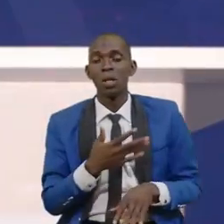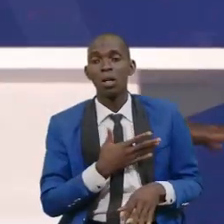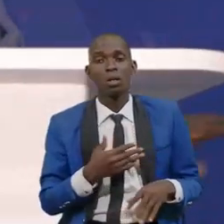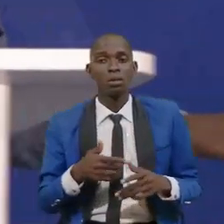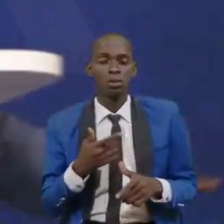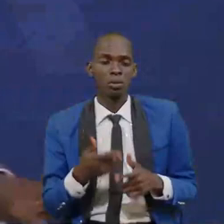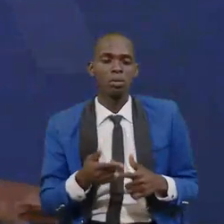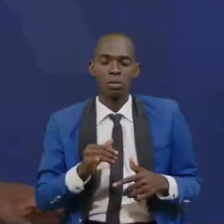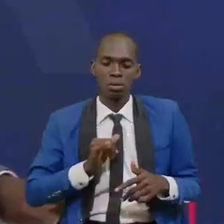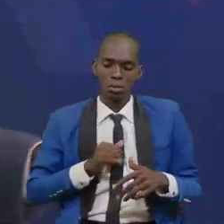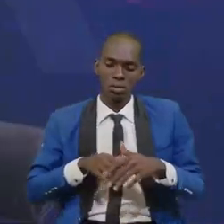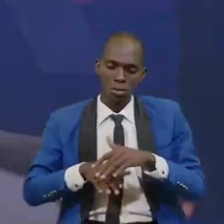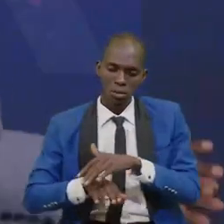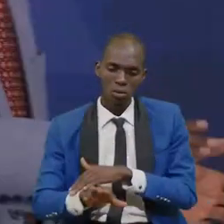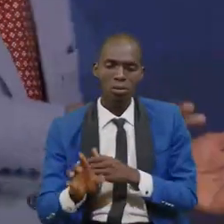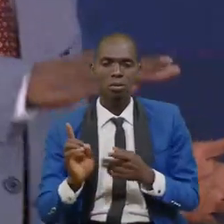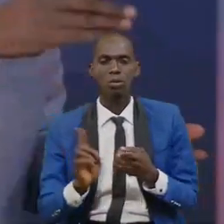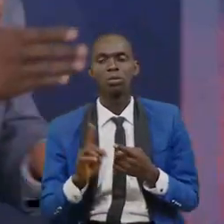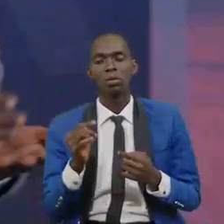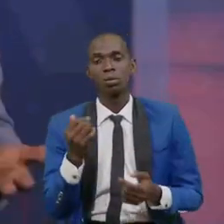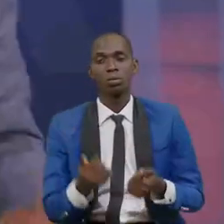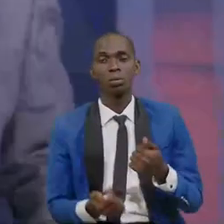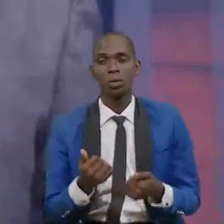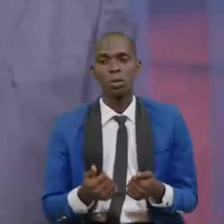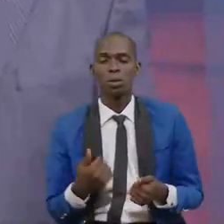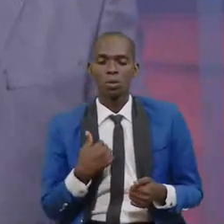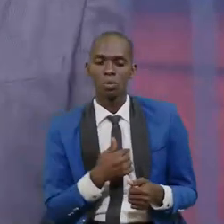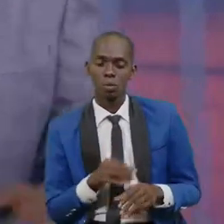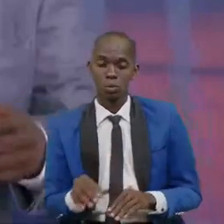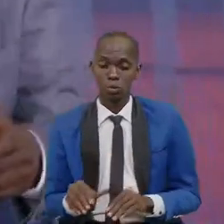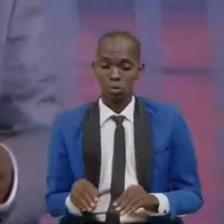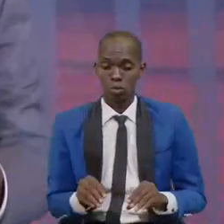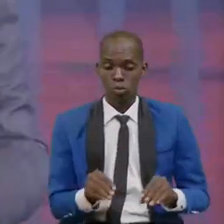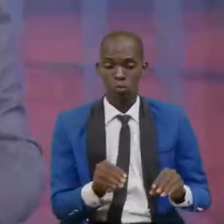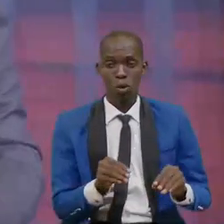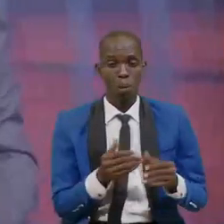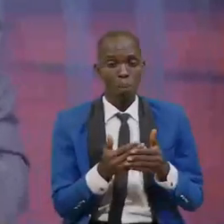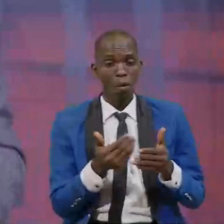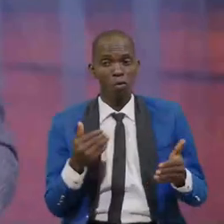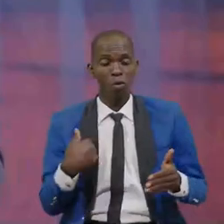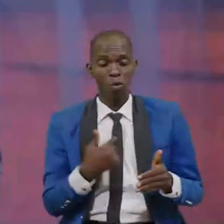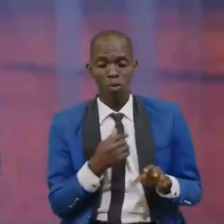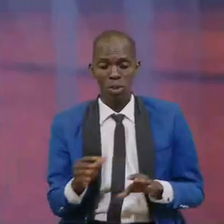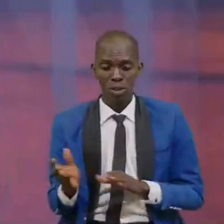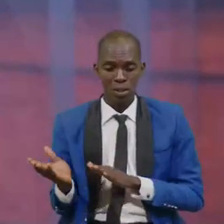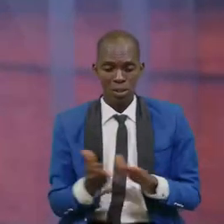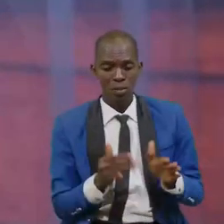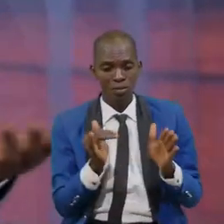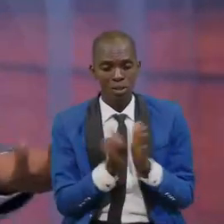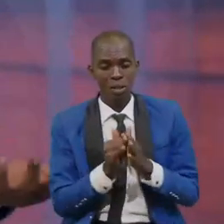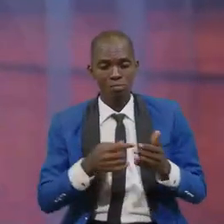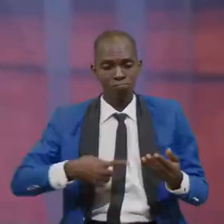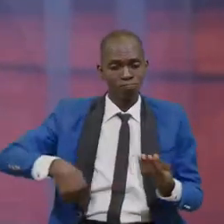Et je suis entré dans mon véhicule. Et nous sommes partis. Avant que nous ne sortions de la cour,